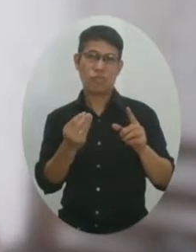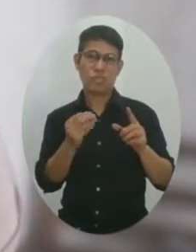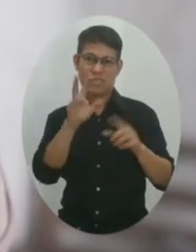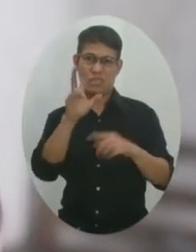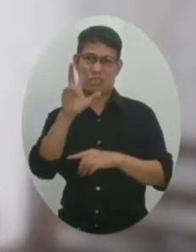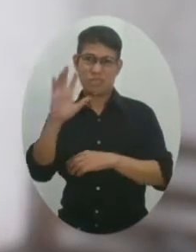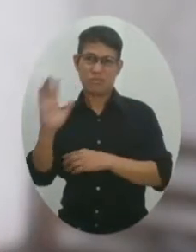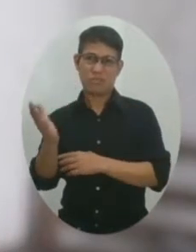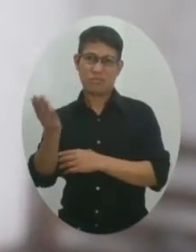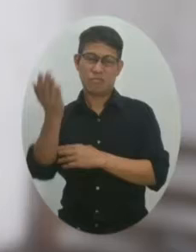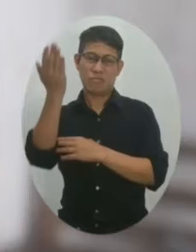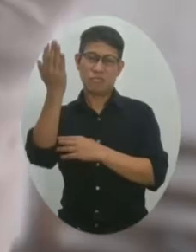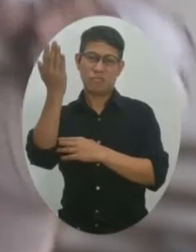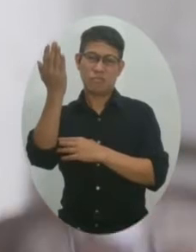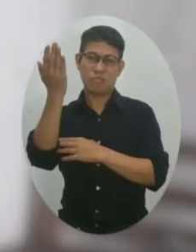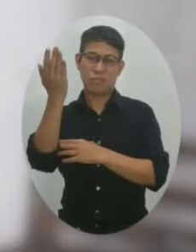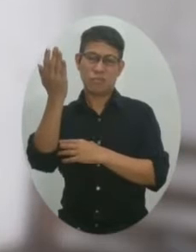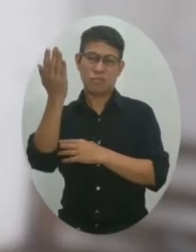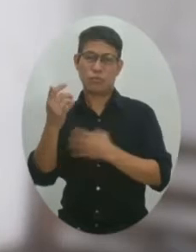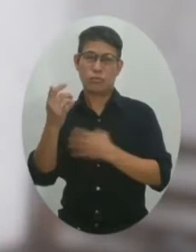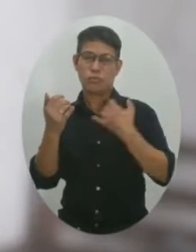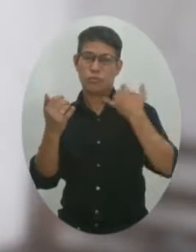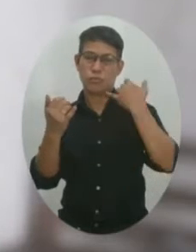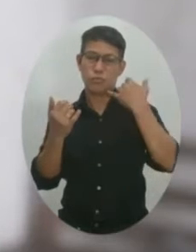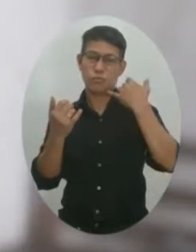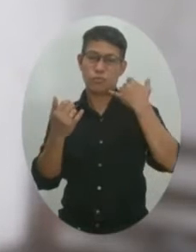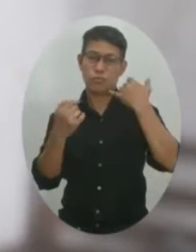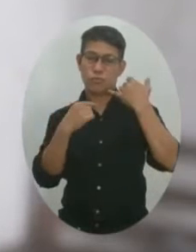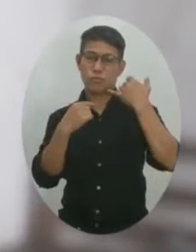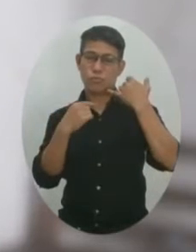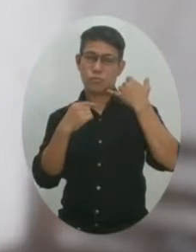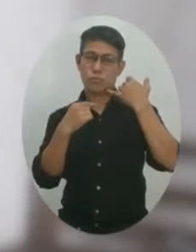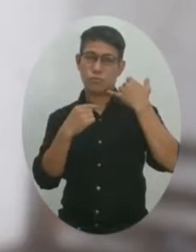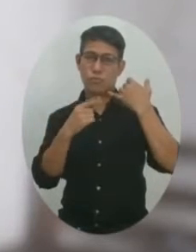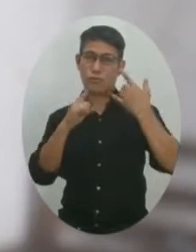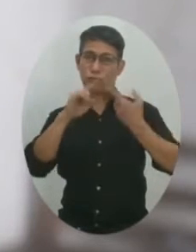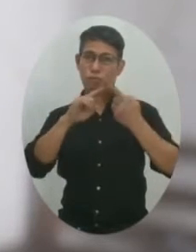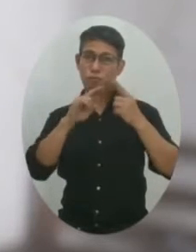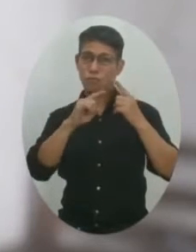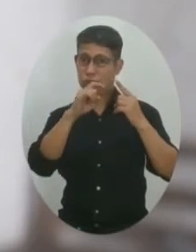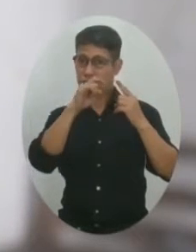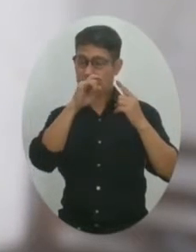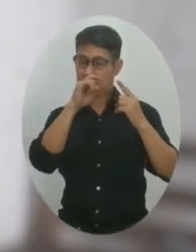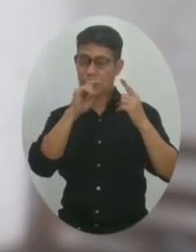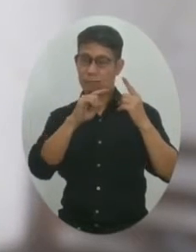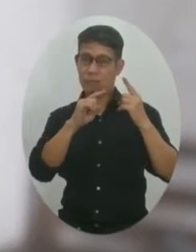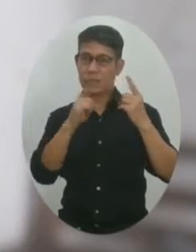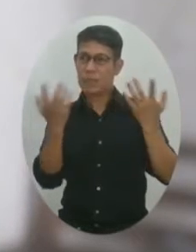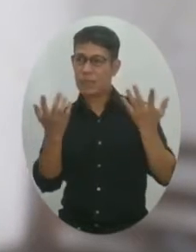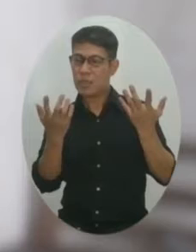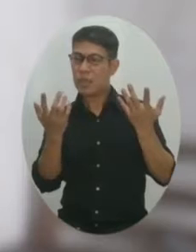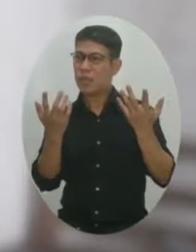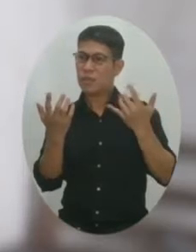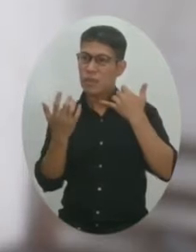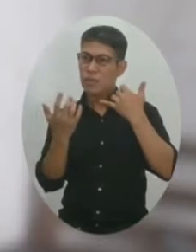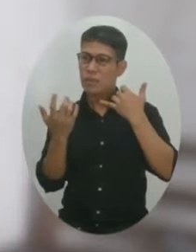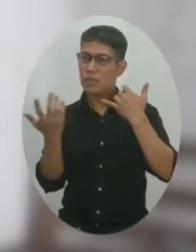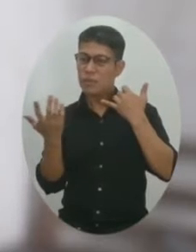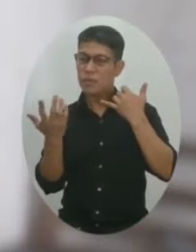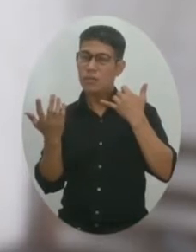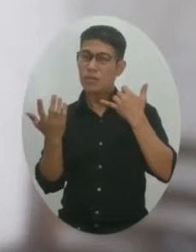exact 3 a.m. po, tumawag po sa akin yung kasamahan ko sa work para tanongin kung nasaan